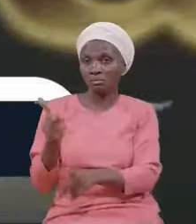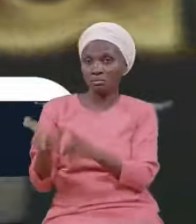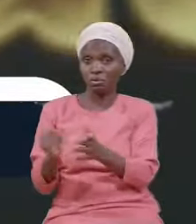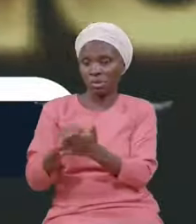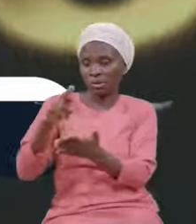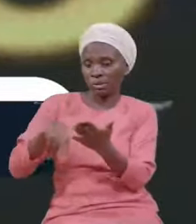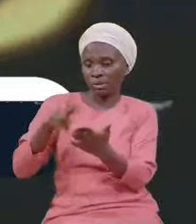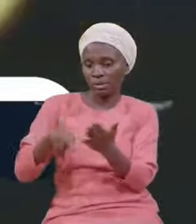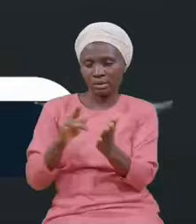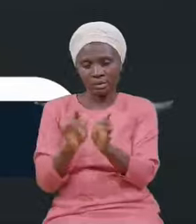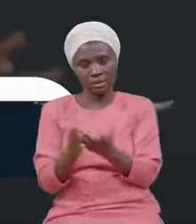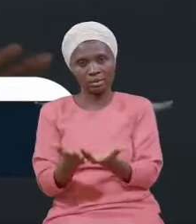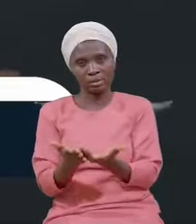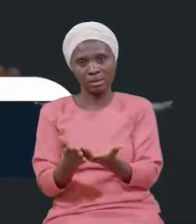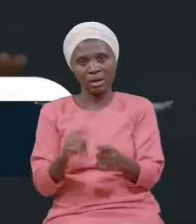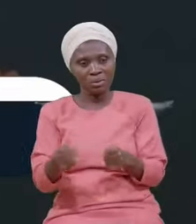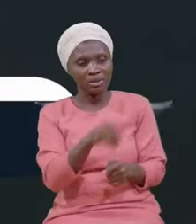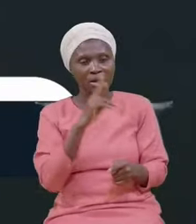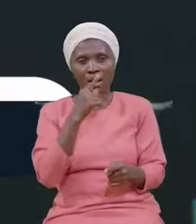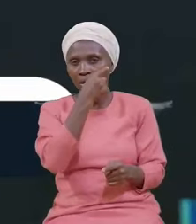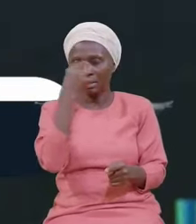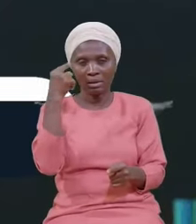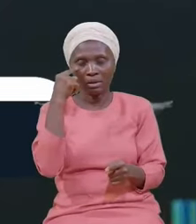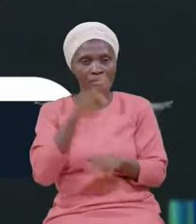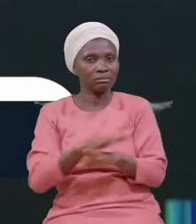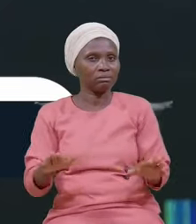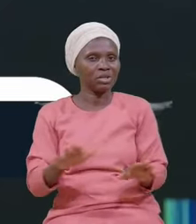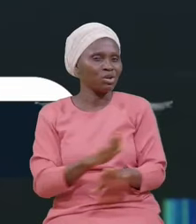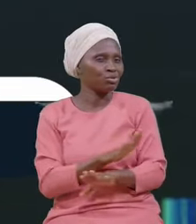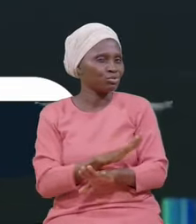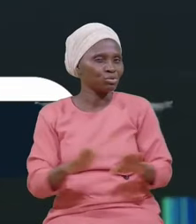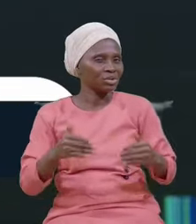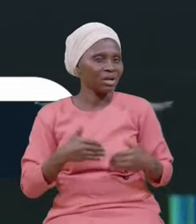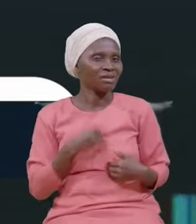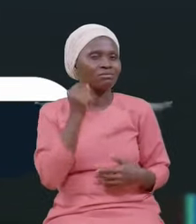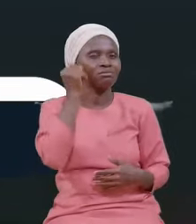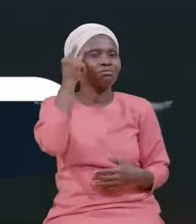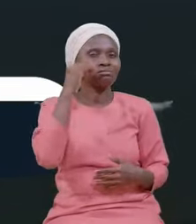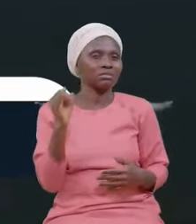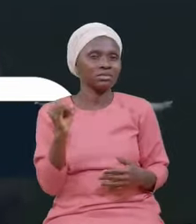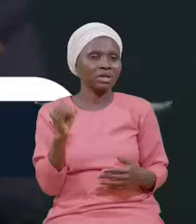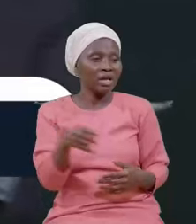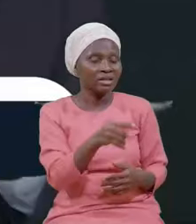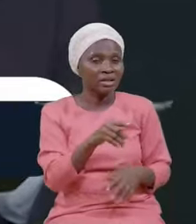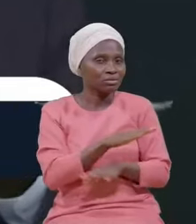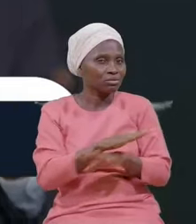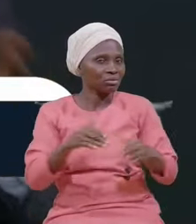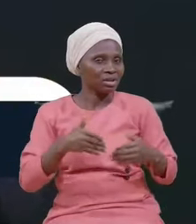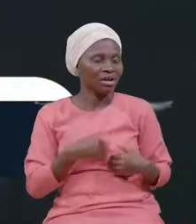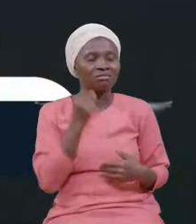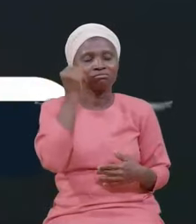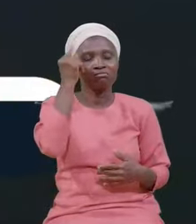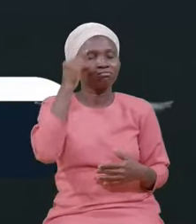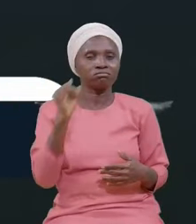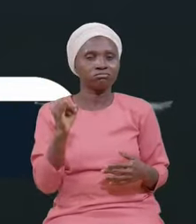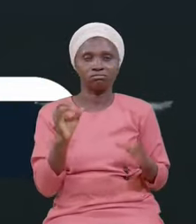Écritures, les malvoyants, sans perception. Ils sont sans compréhension. Il y a des